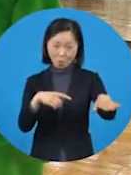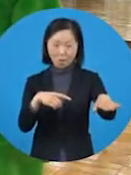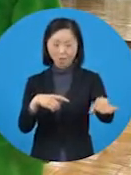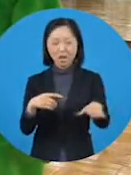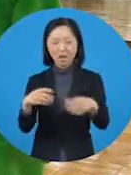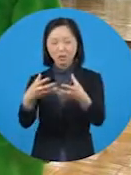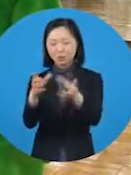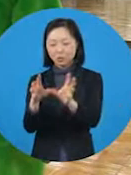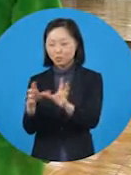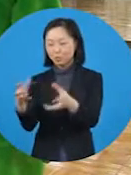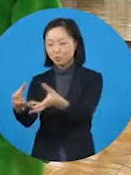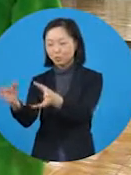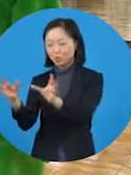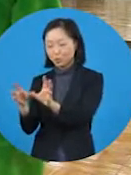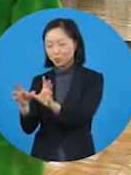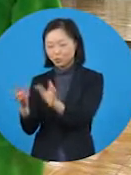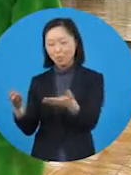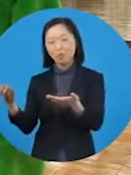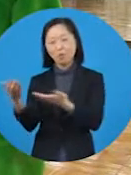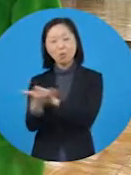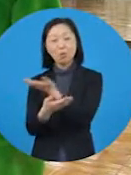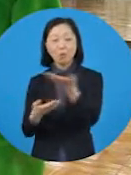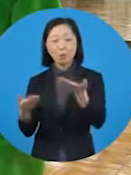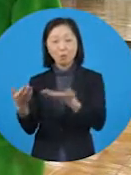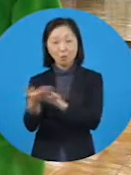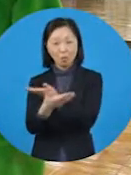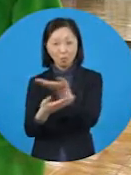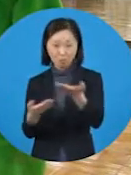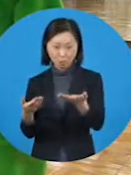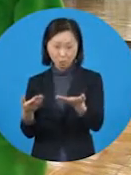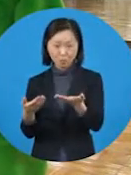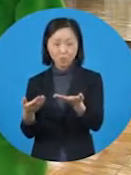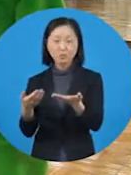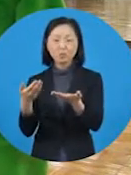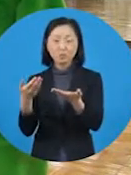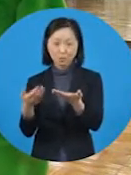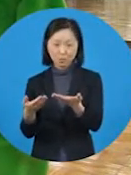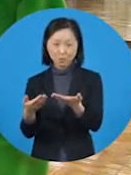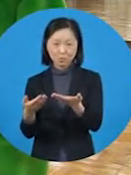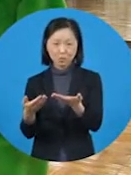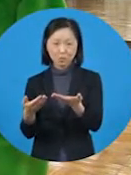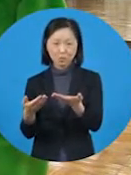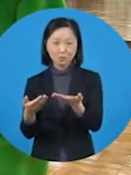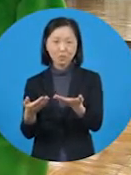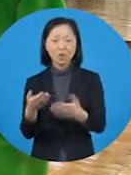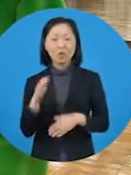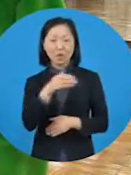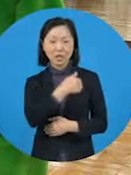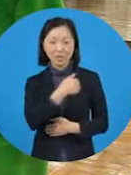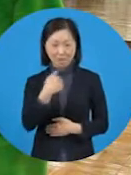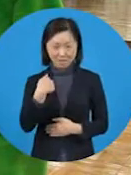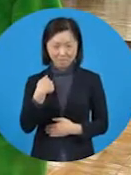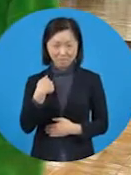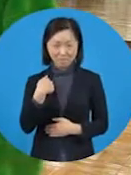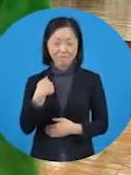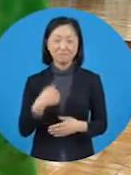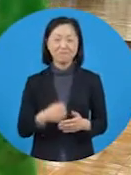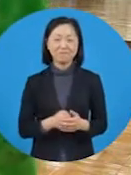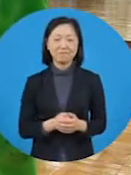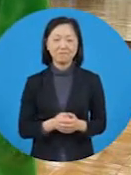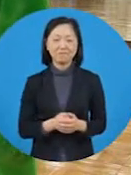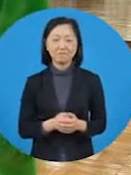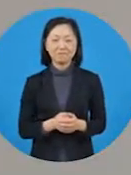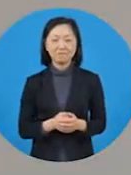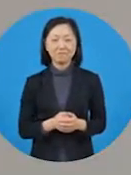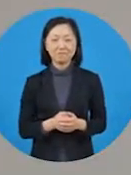たり、また違うグループ同士のダンスの何でしょうね、共有といいますか交流にもなりそうです